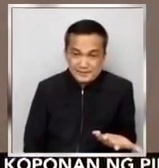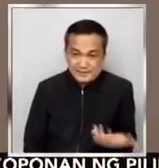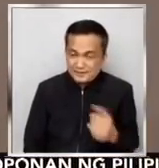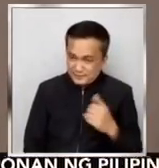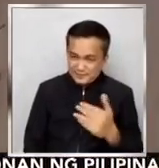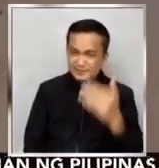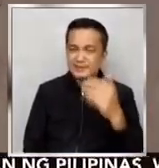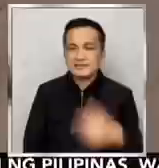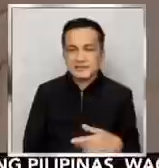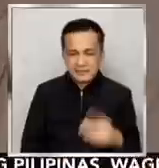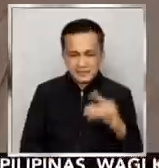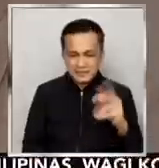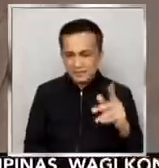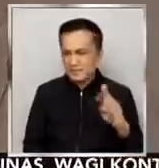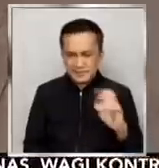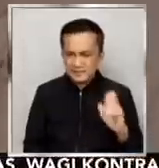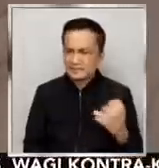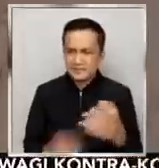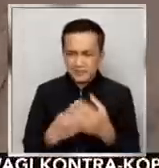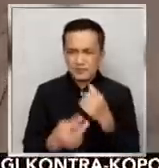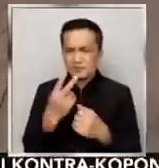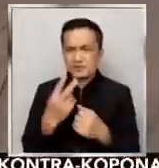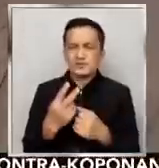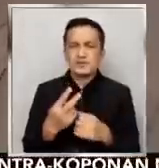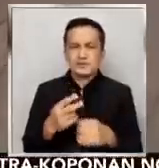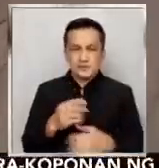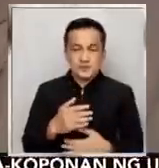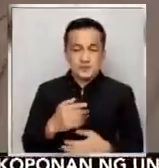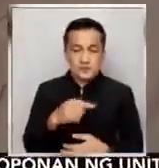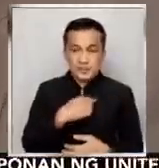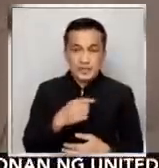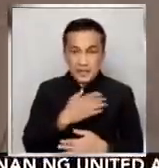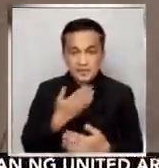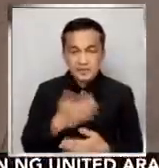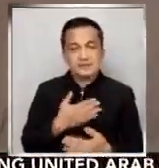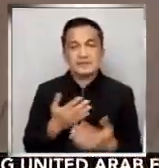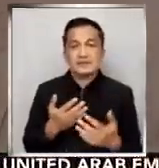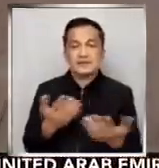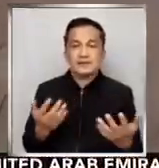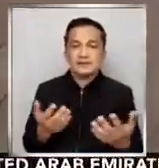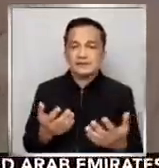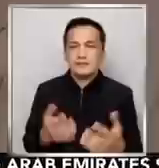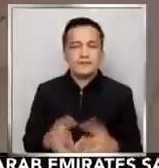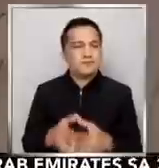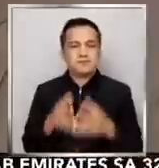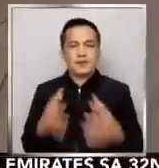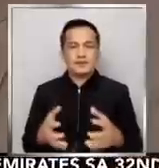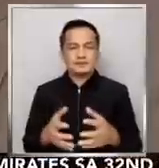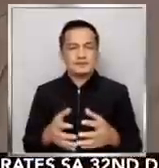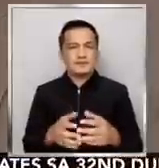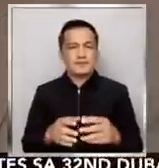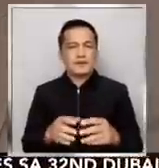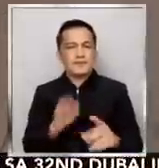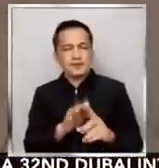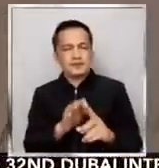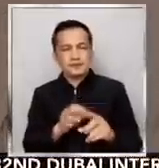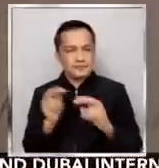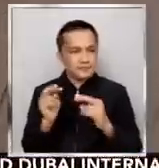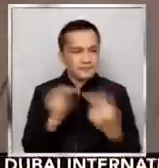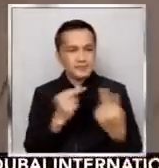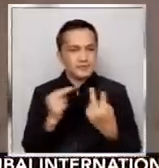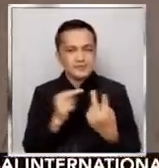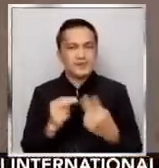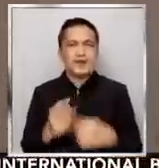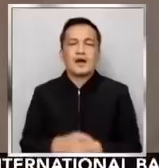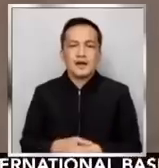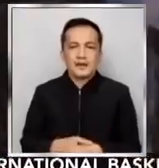Klay, Barbie, David. We're really happy na syempre grabe engagement ng mga fans. So sana